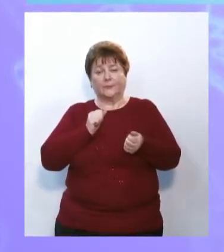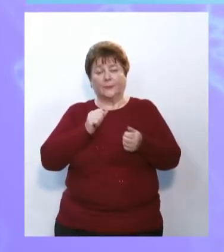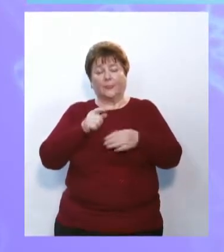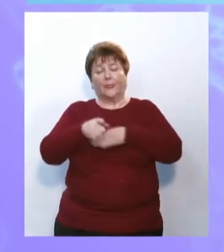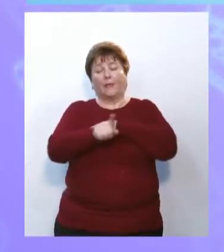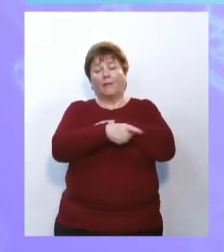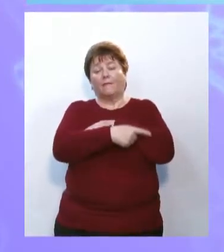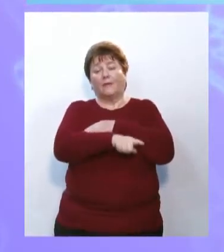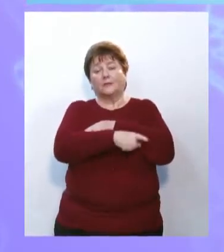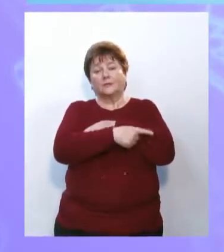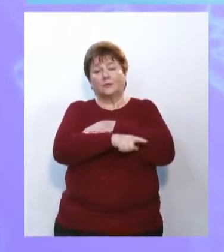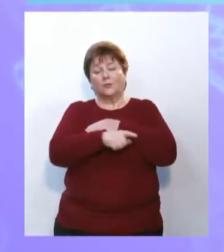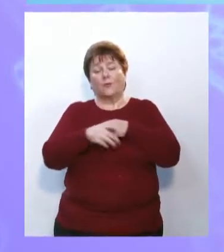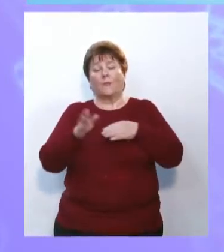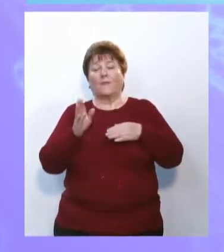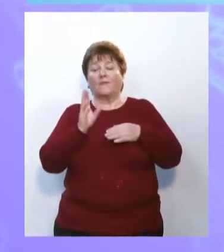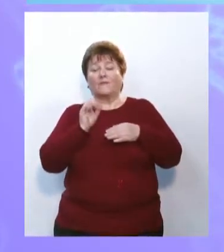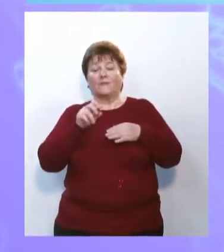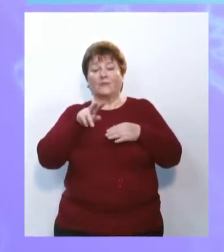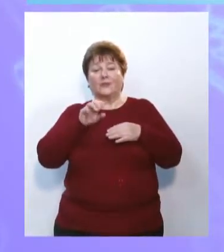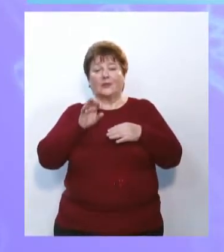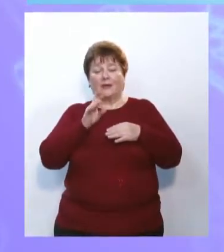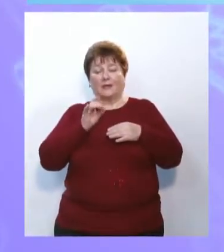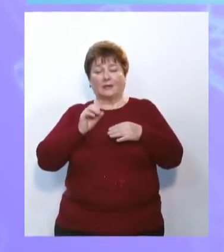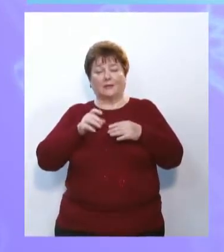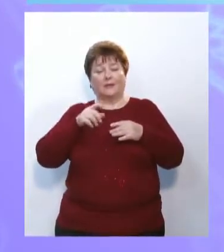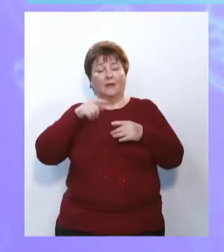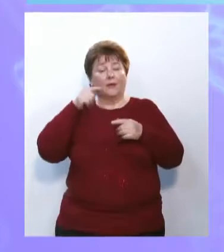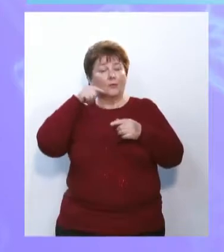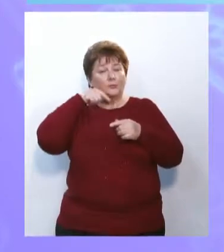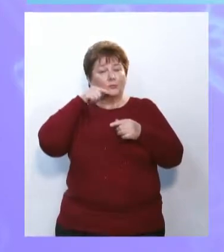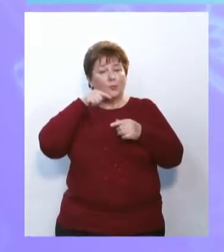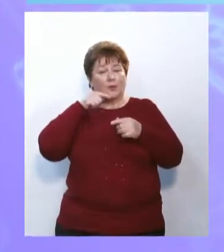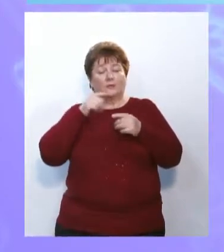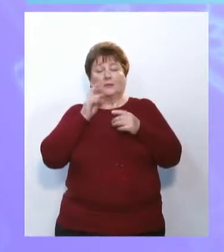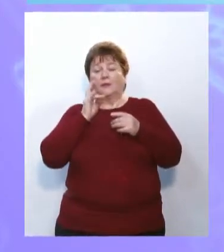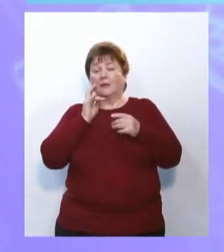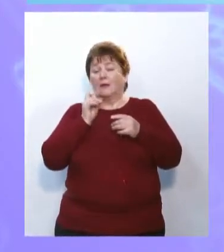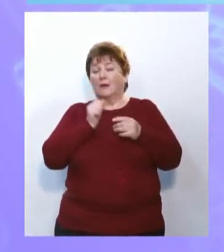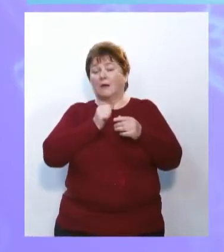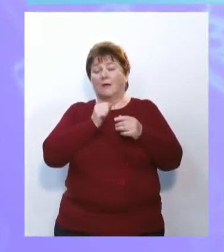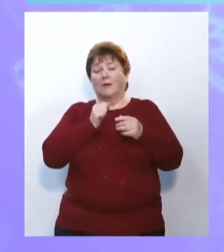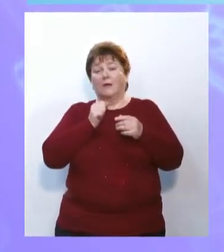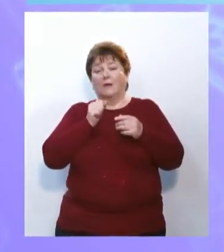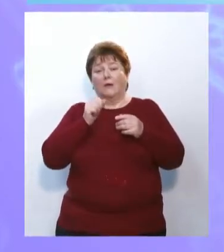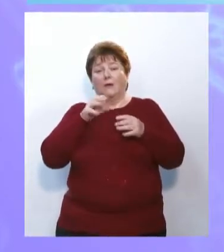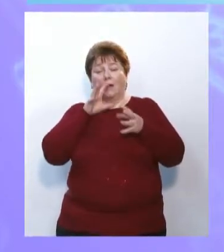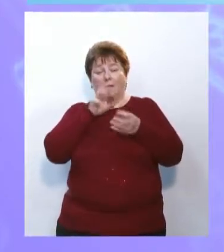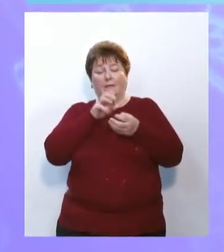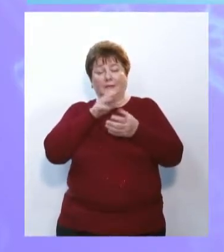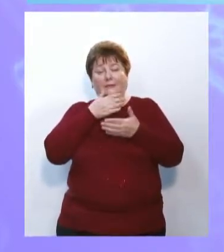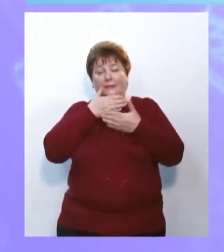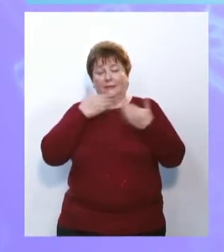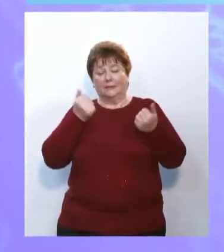Хвостом виляет, зубасто, а не лает. Кто это?